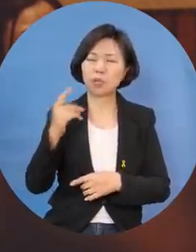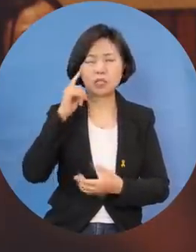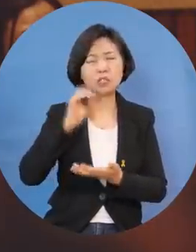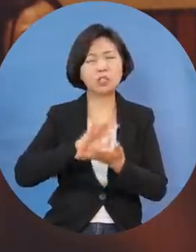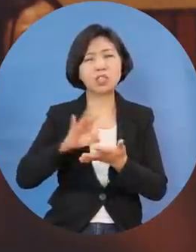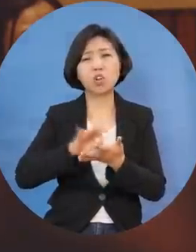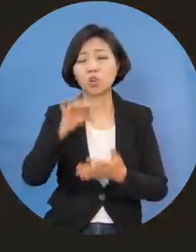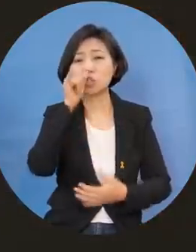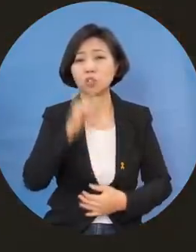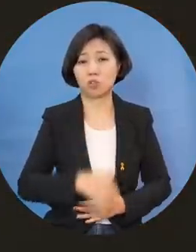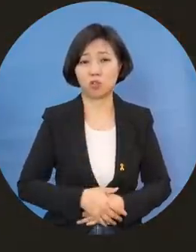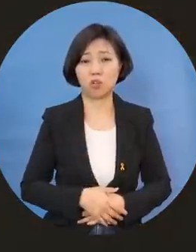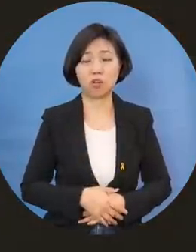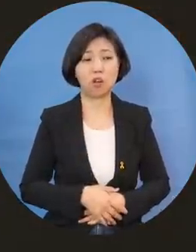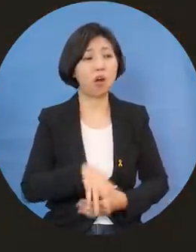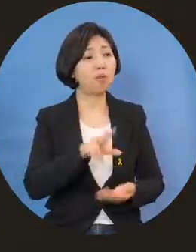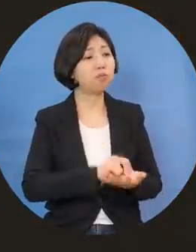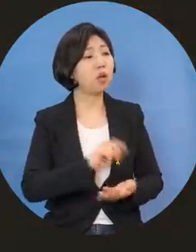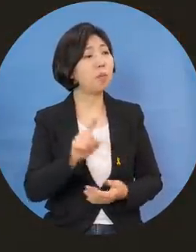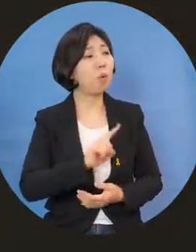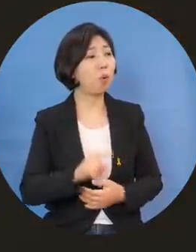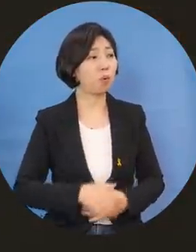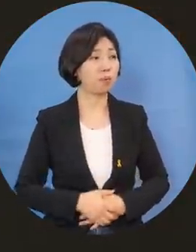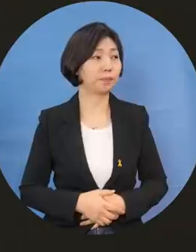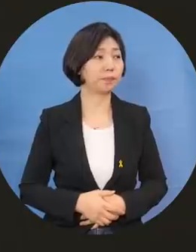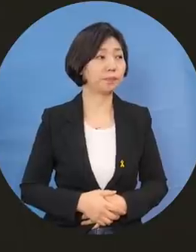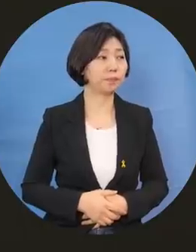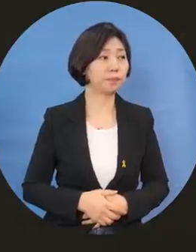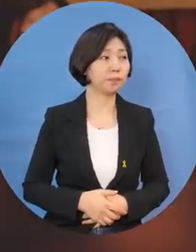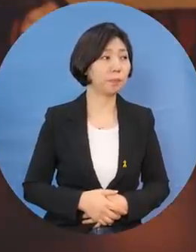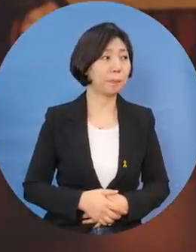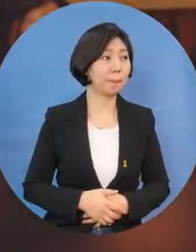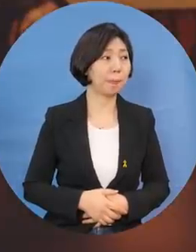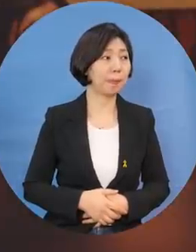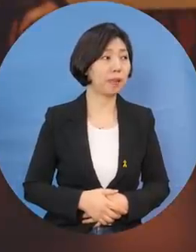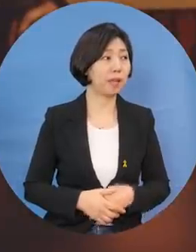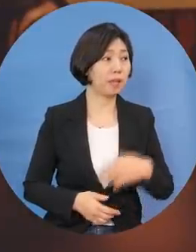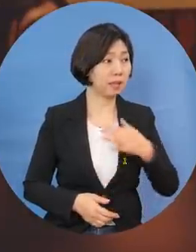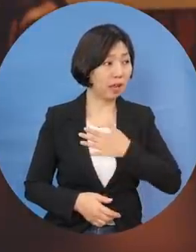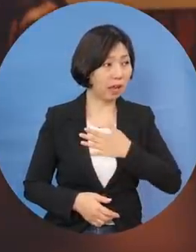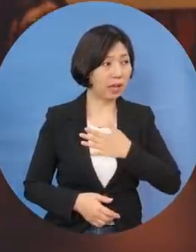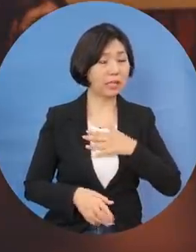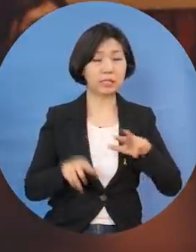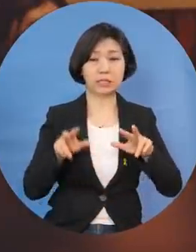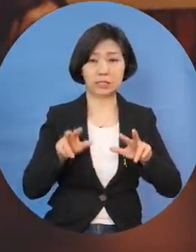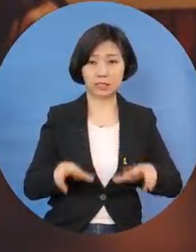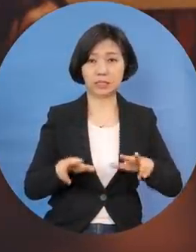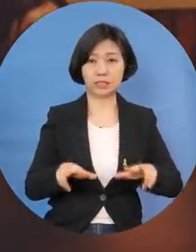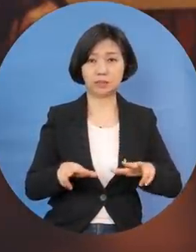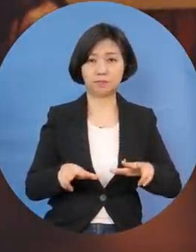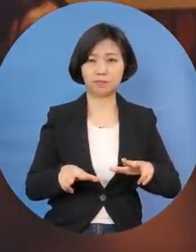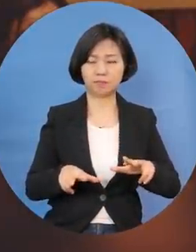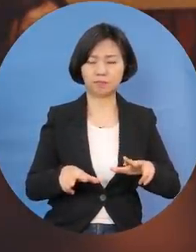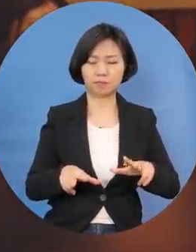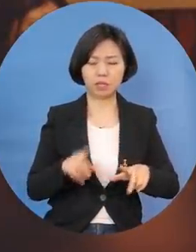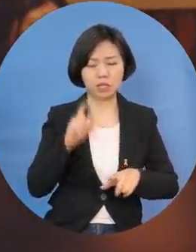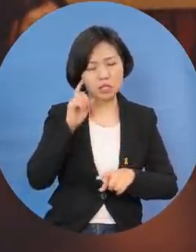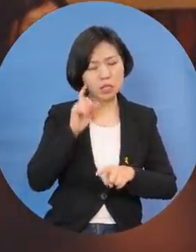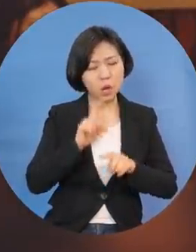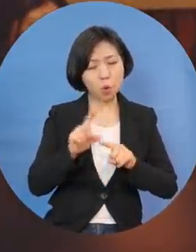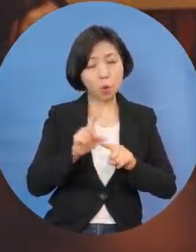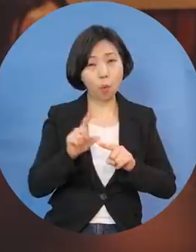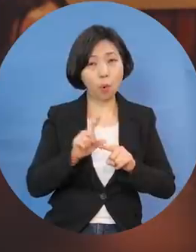신경이 쓰입니다. 그래서 뭐가 문제예요? 그런데, 그니까 제가 지금 신경 쓰이는